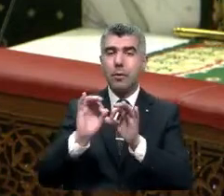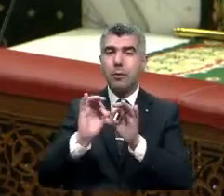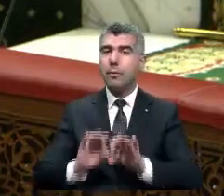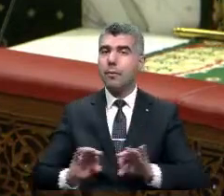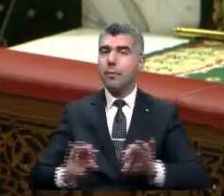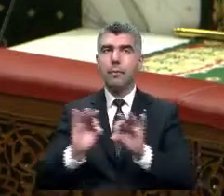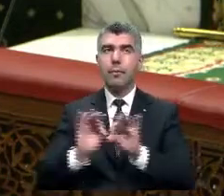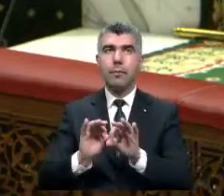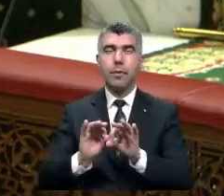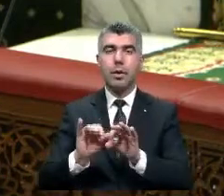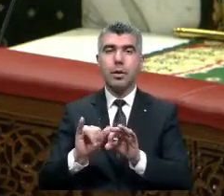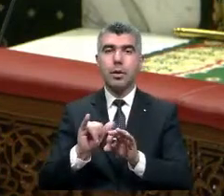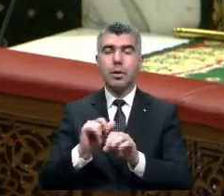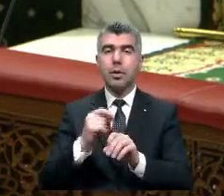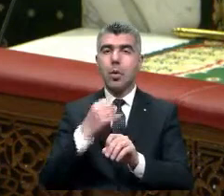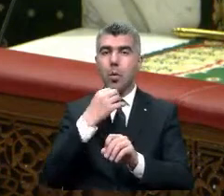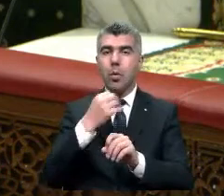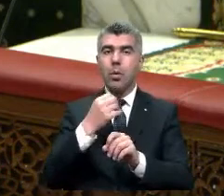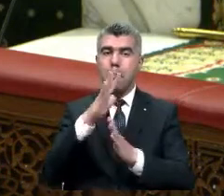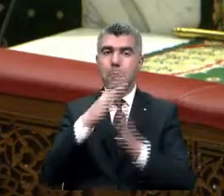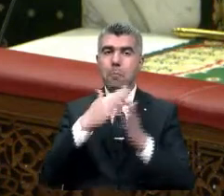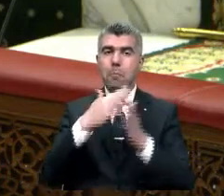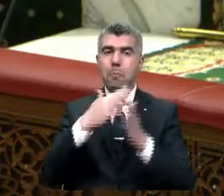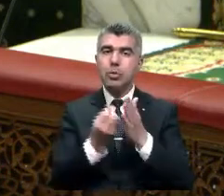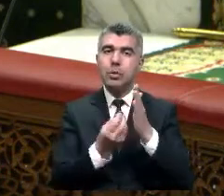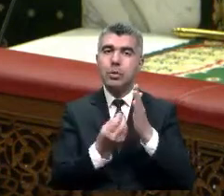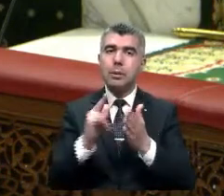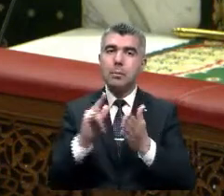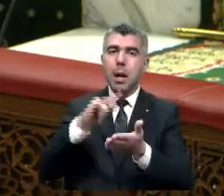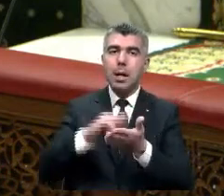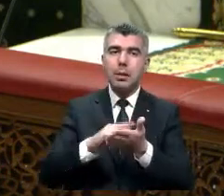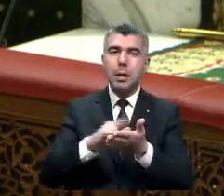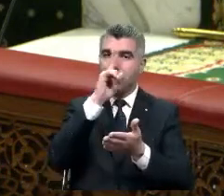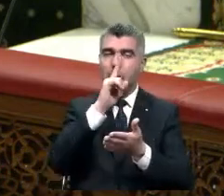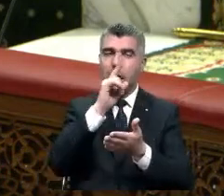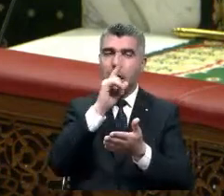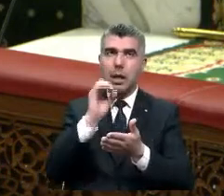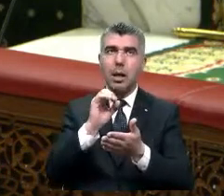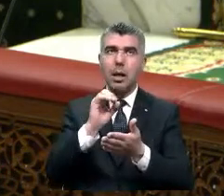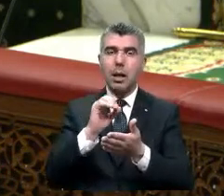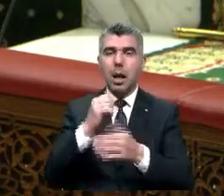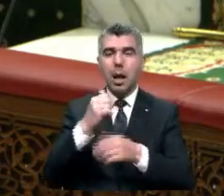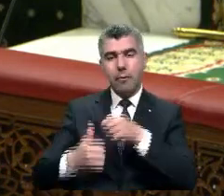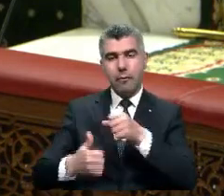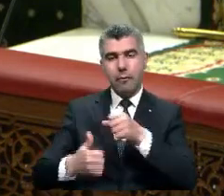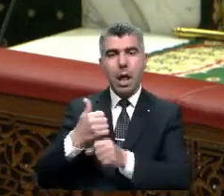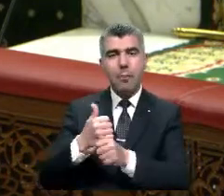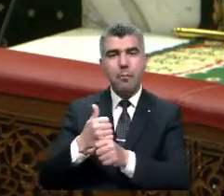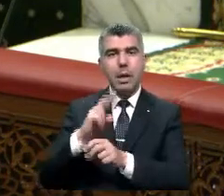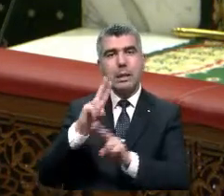المناره، هذا تيدخل في واحد الدراسه ديال التخطيط ديال المطارات بالمغرب اللي غادي نقوموا بها ان شاء الله خلال هذه